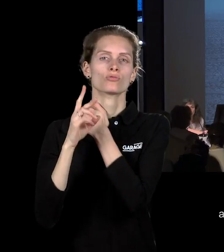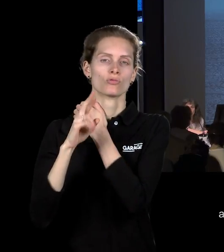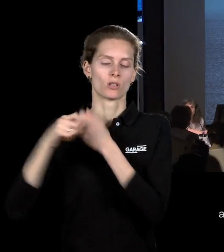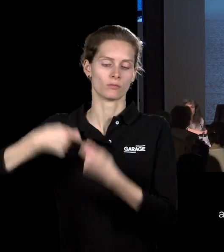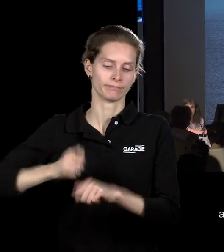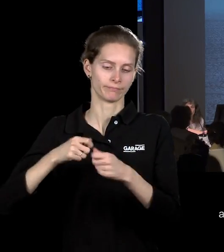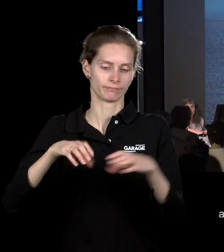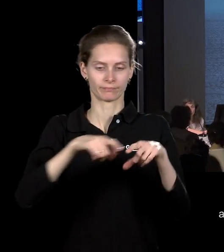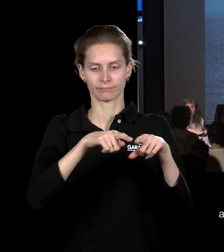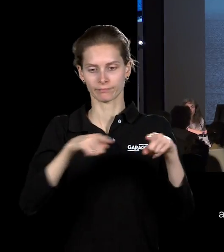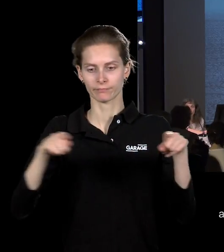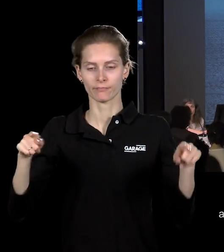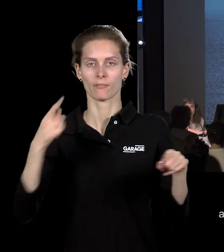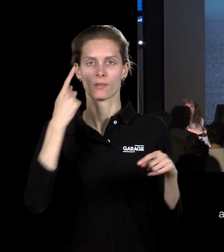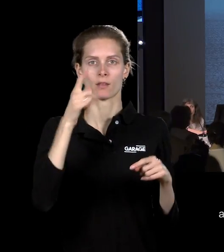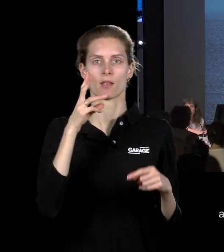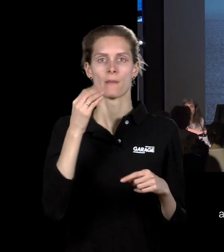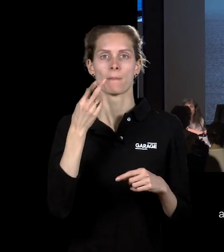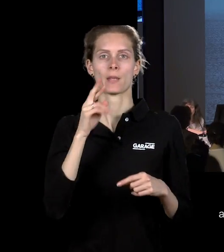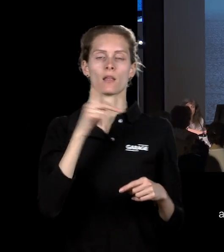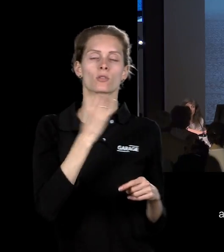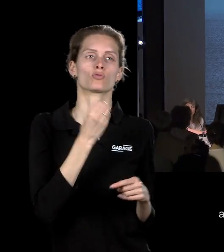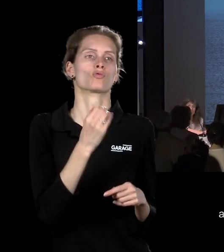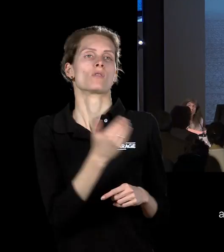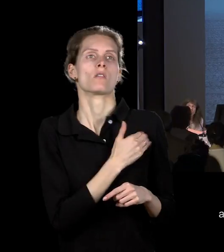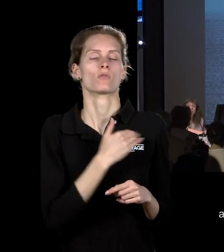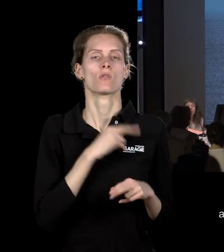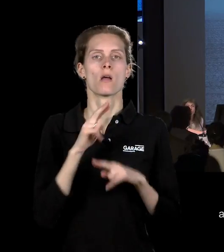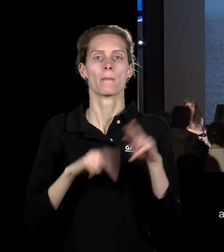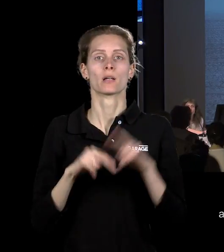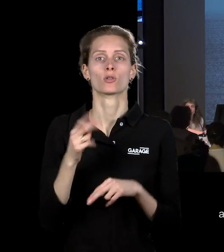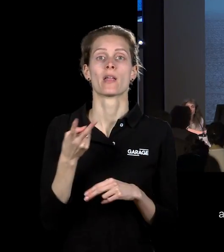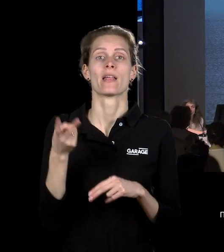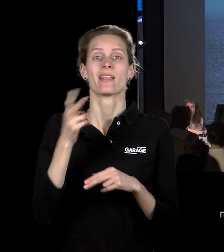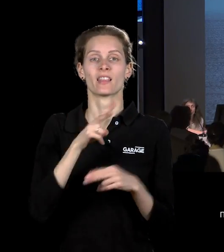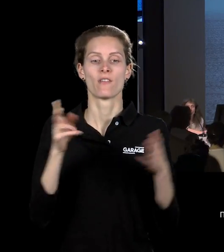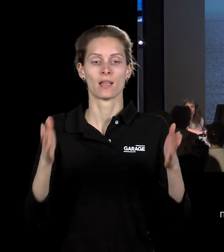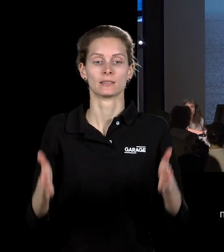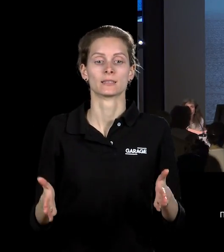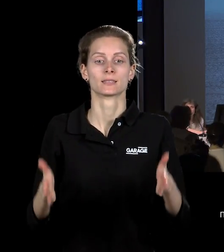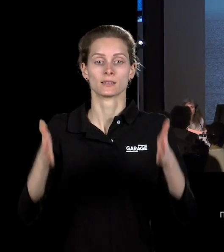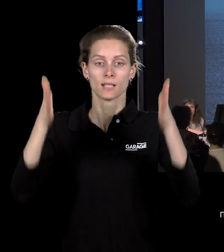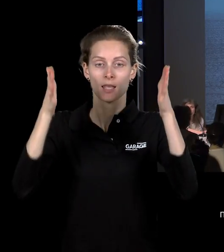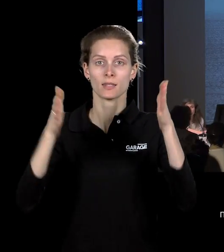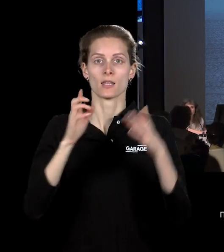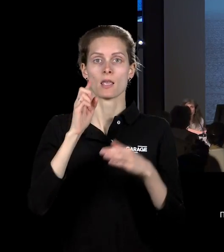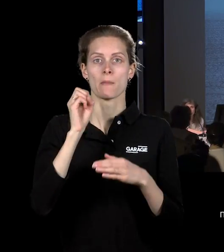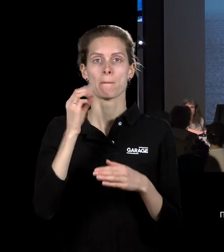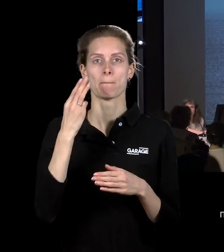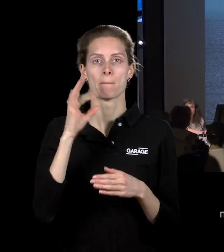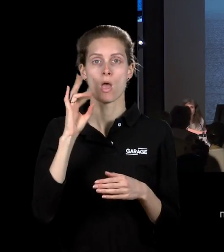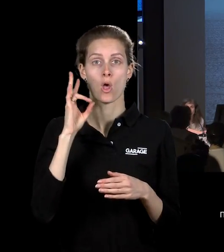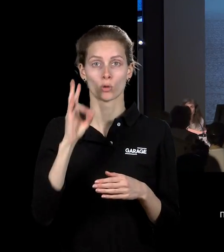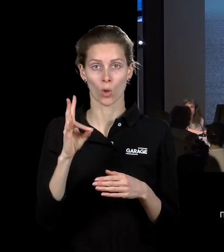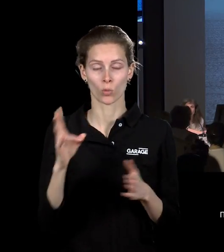первый проект, который он был, это построить в пустыне две бетонные стены, которые ничего не преграждают, потому что они не могут преградить всю пустыню, но тем не менее